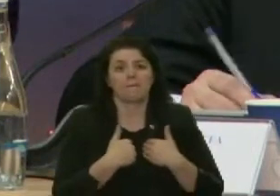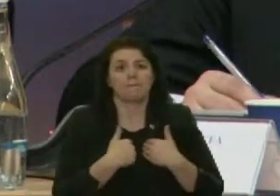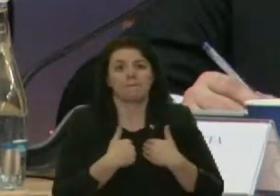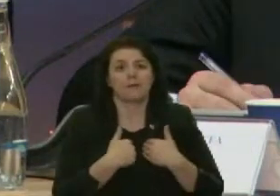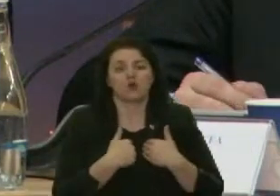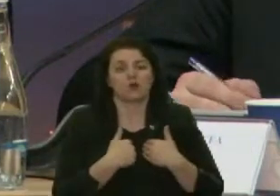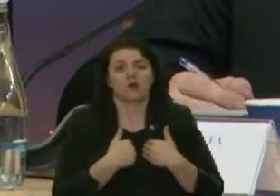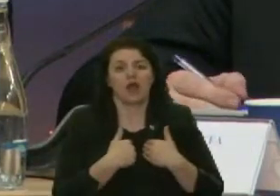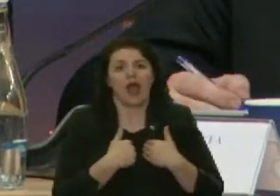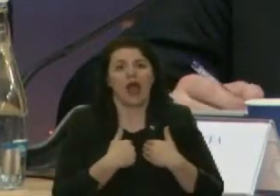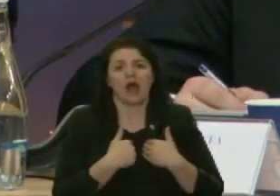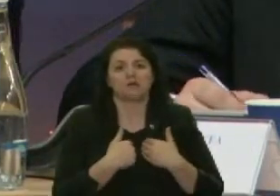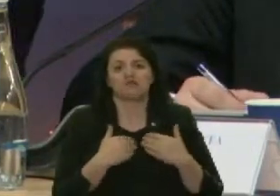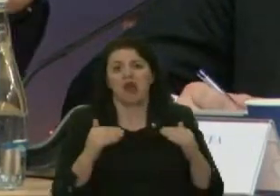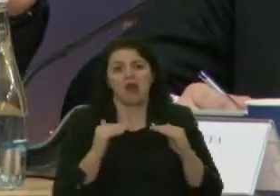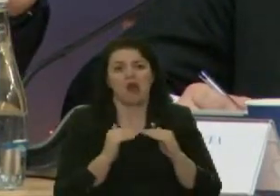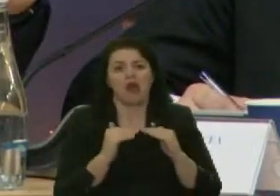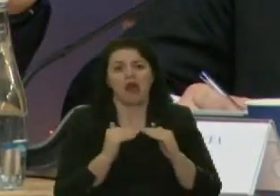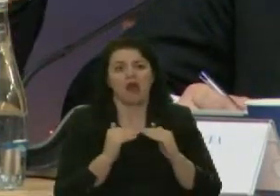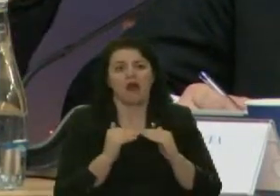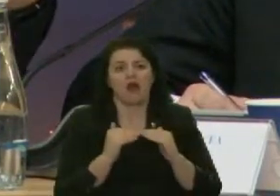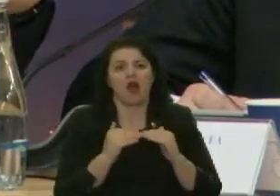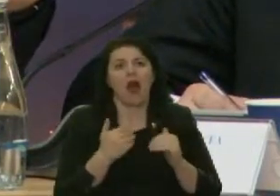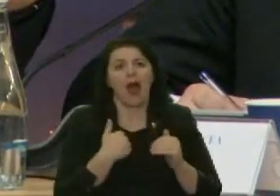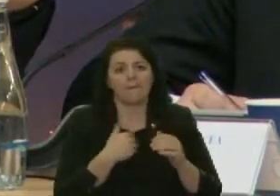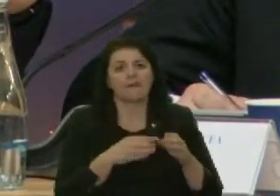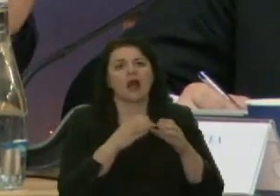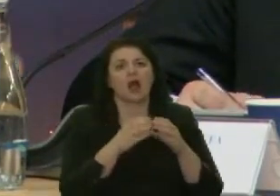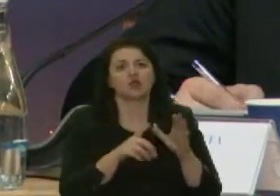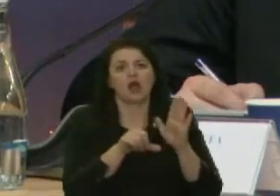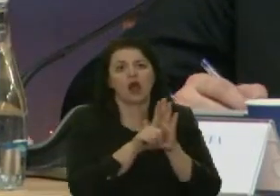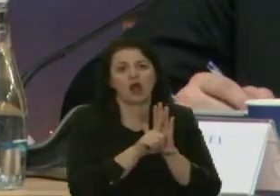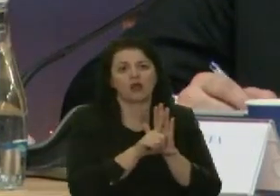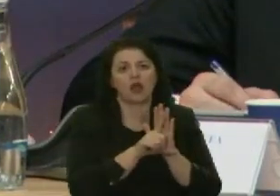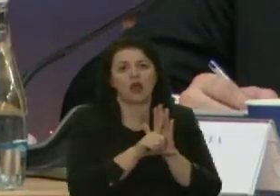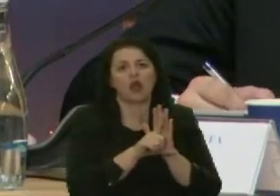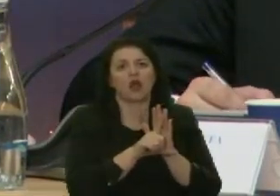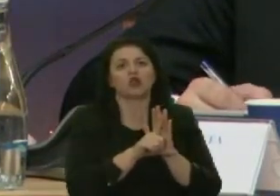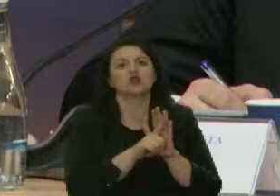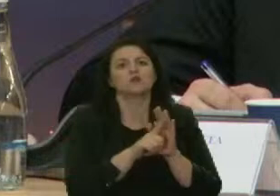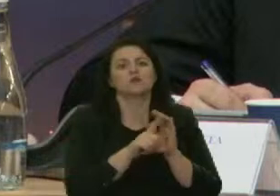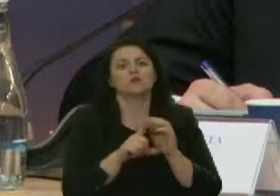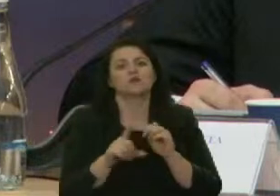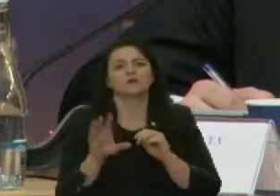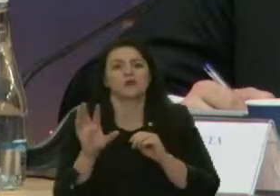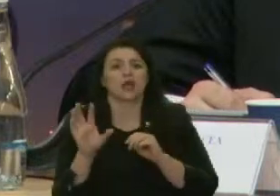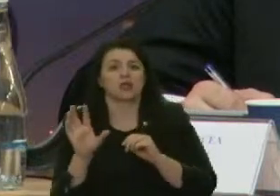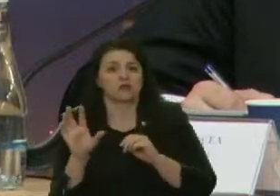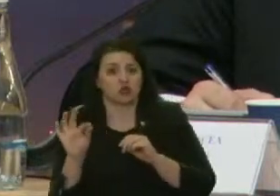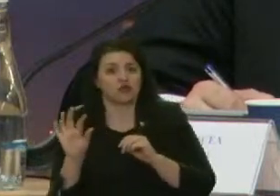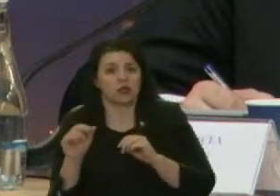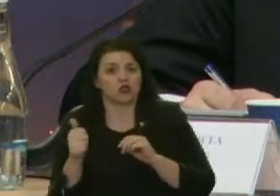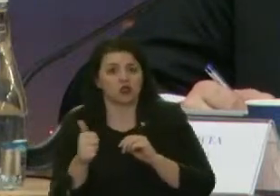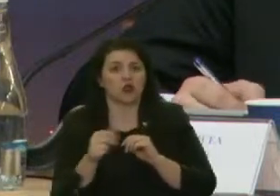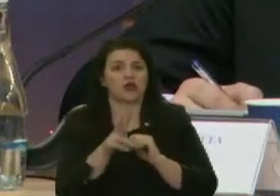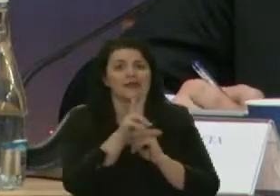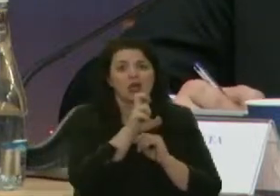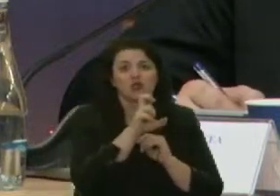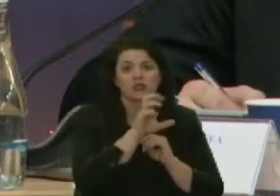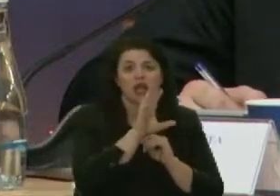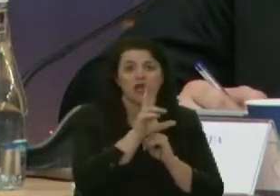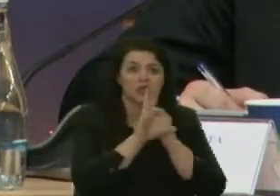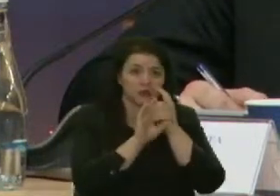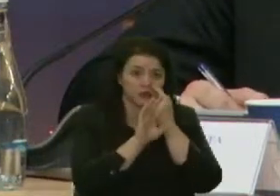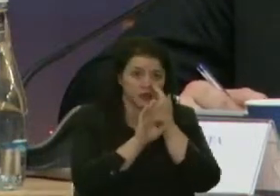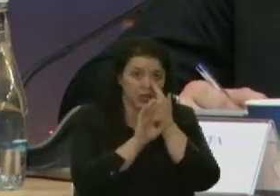vedere absolut egal am cadru legal și pe ordonanță 95 și pe legea 330 a funcționat